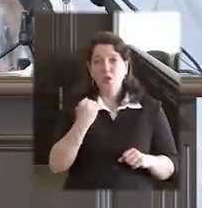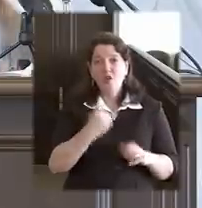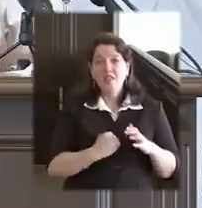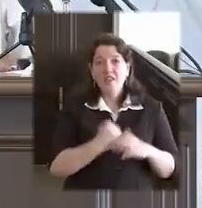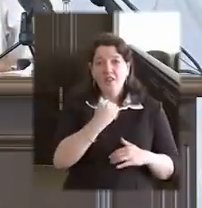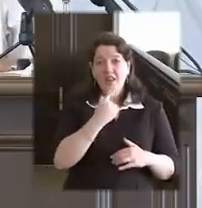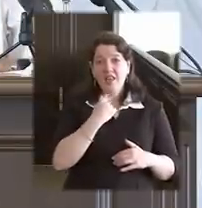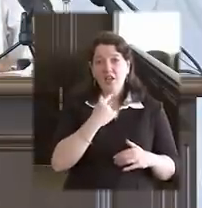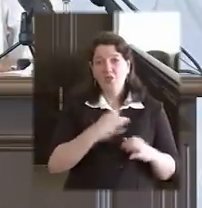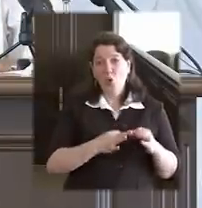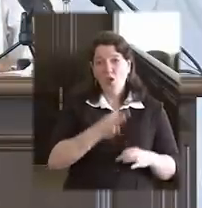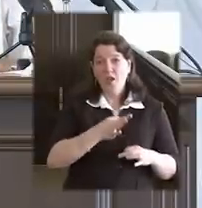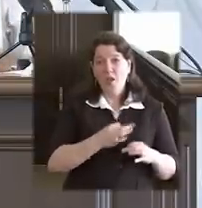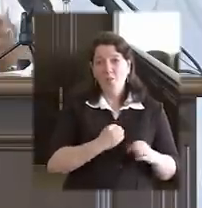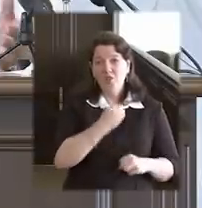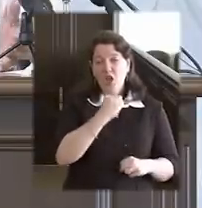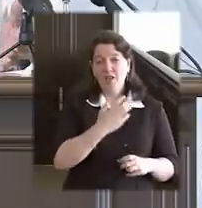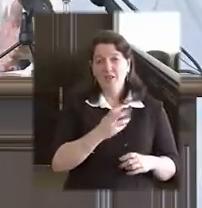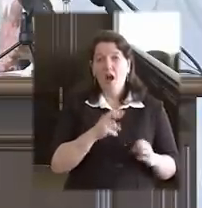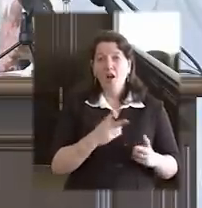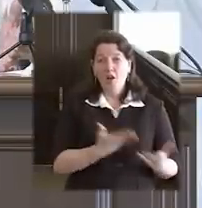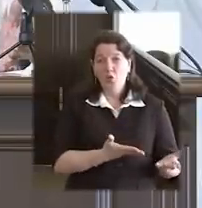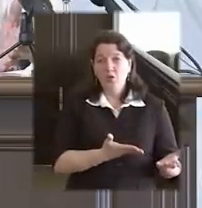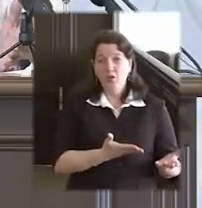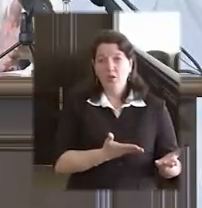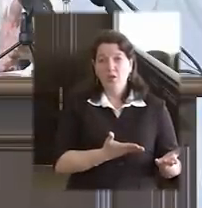вас давление повышается. А как это можно?